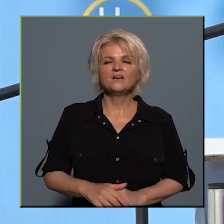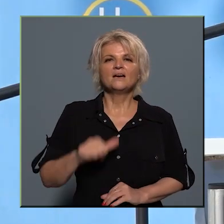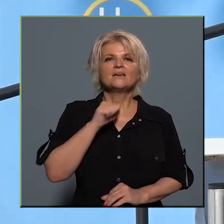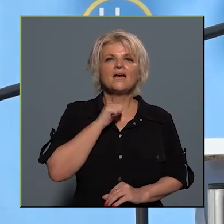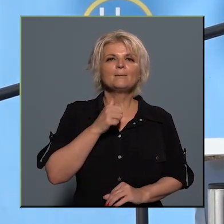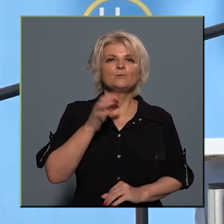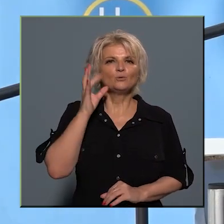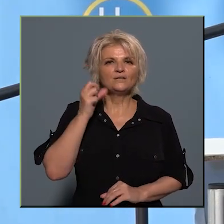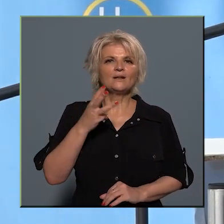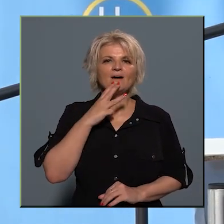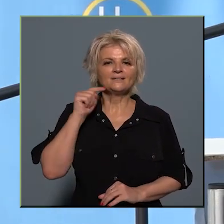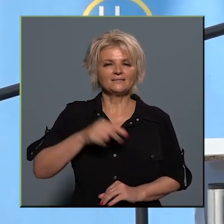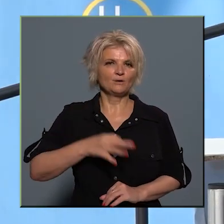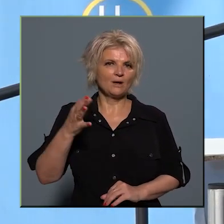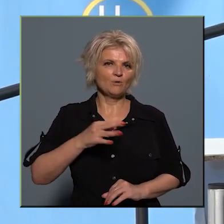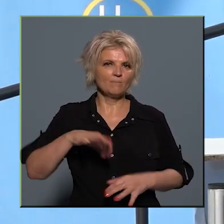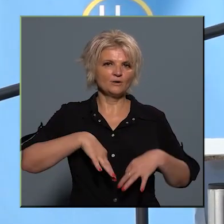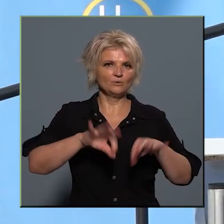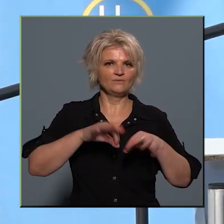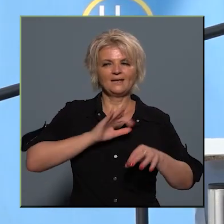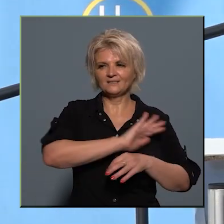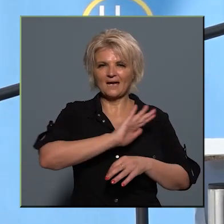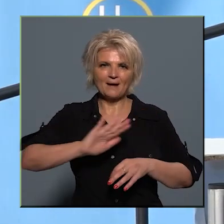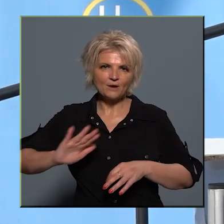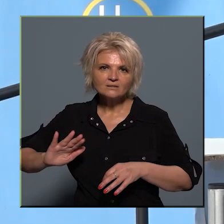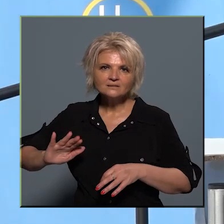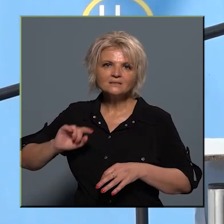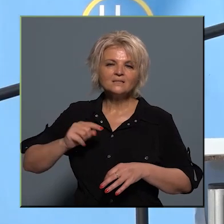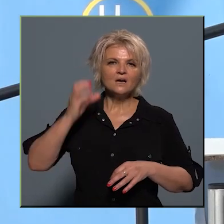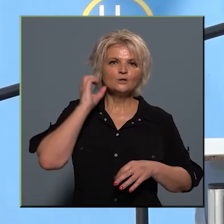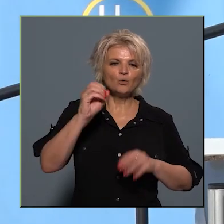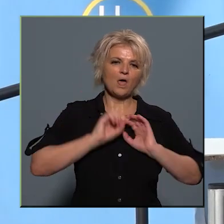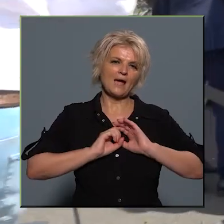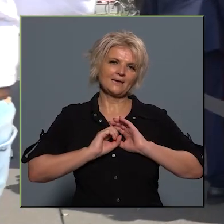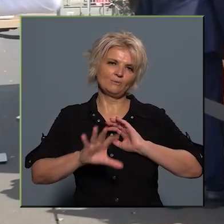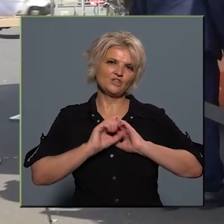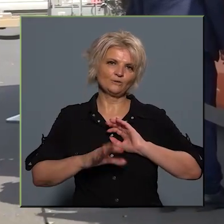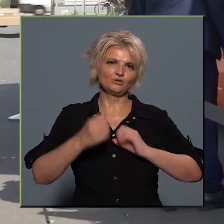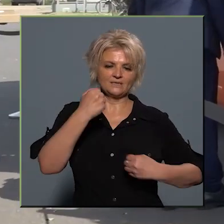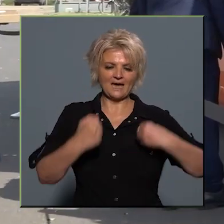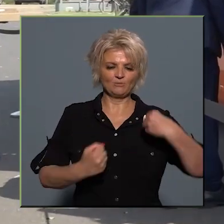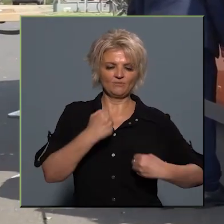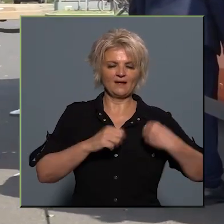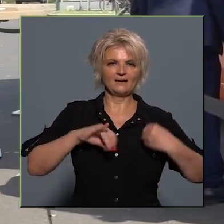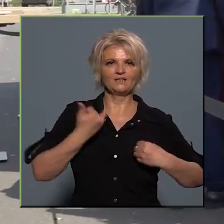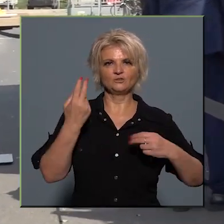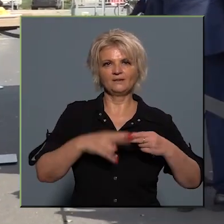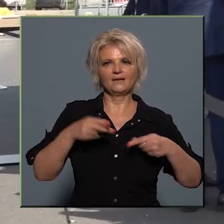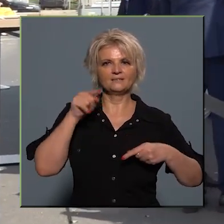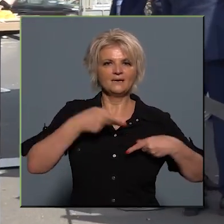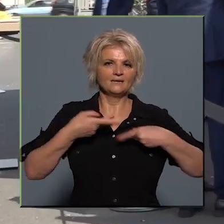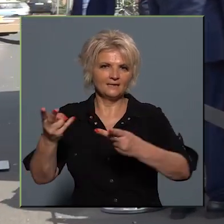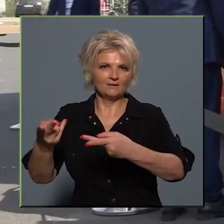Weiss ezekben a napokban ügyfelei számára ezzel a nulla emissziói járművel is végez ki- és